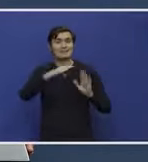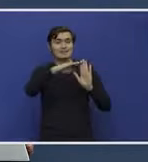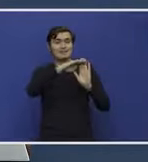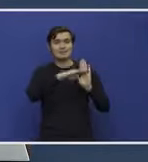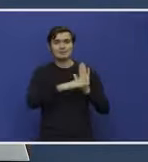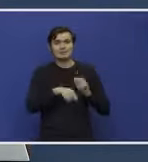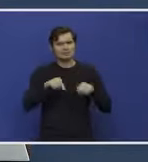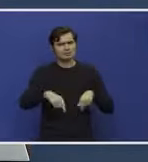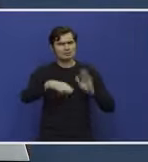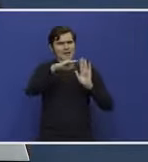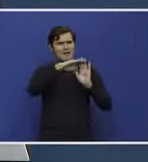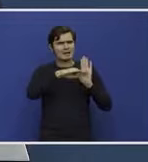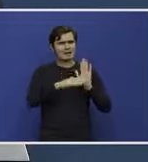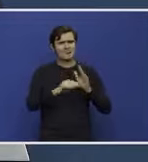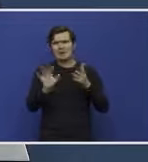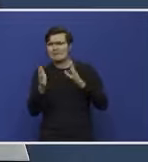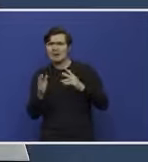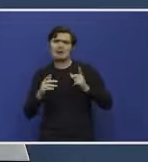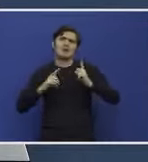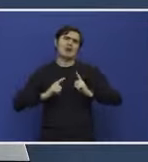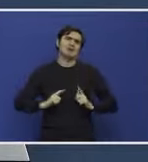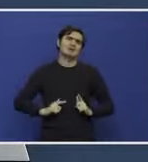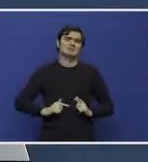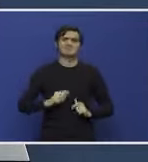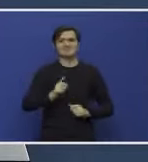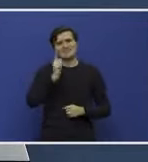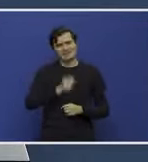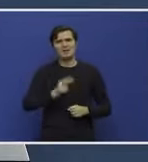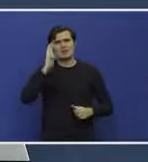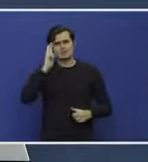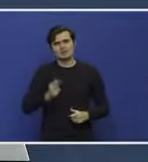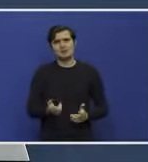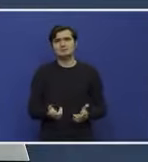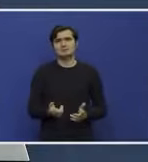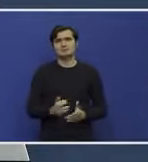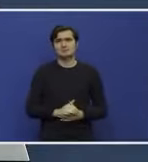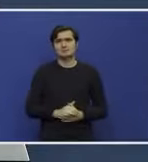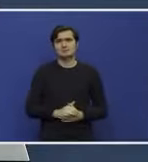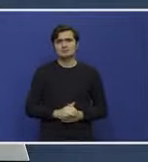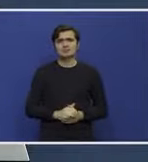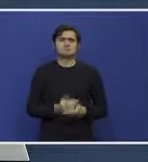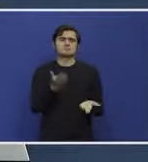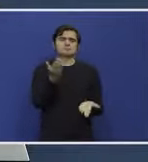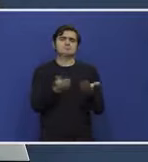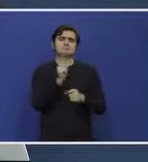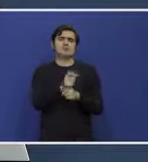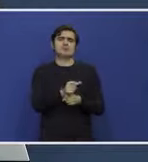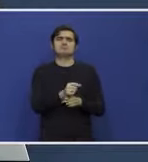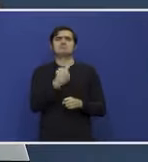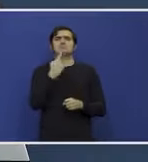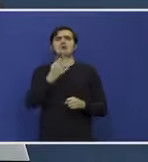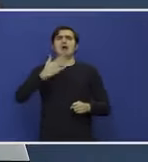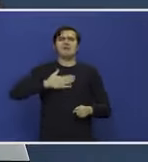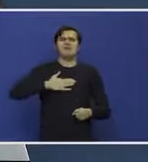Aceste reguli care par puțin mai relaxate trebuie respectate. Decât să avem reguli